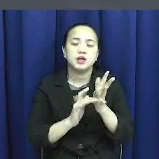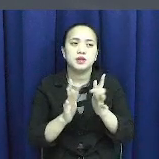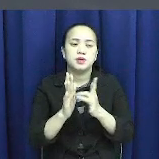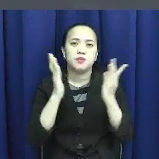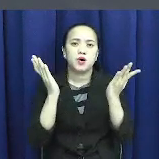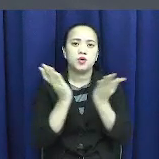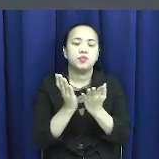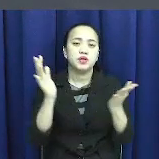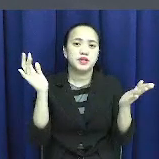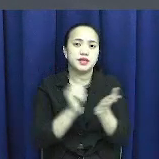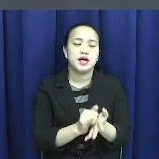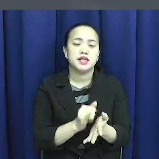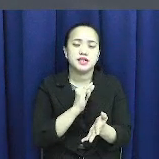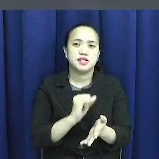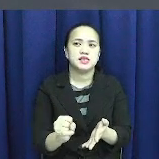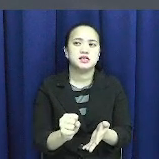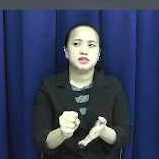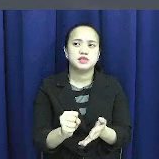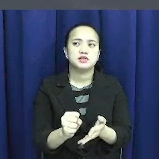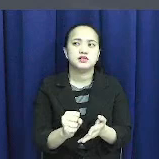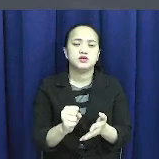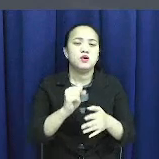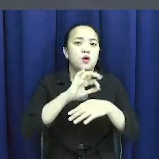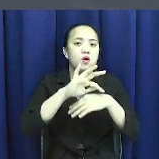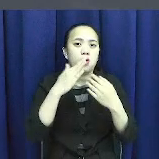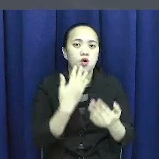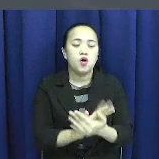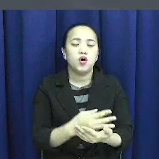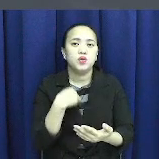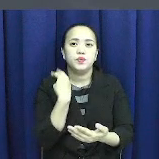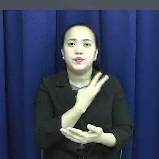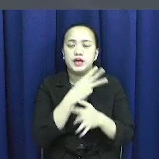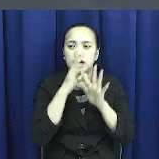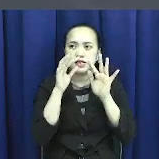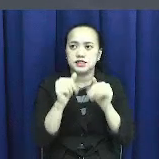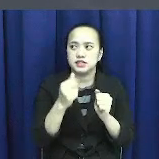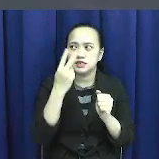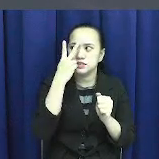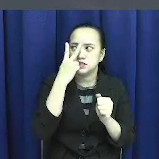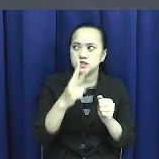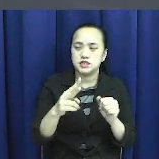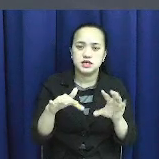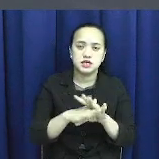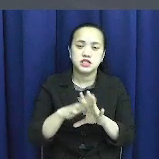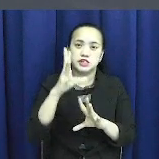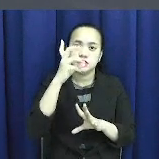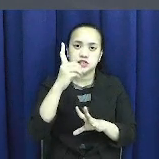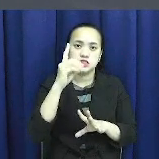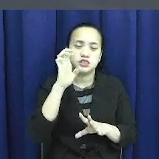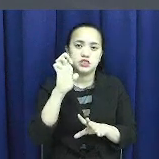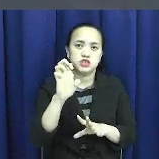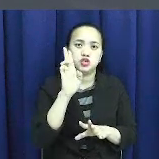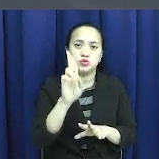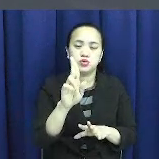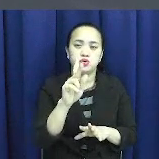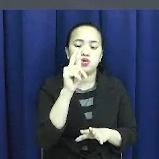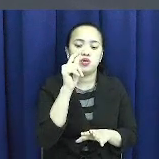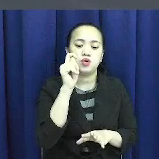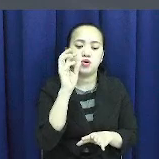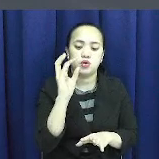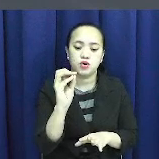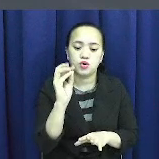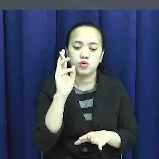yan dito sa Deuteronomy chapter 33 in verse number 10. Okay? So yan po yung role ng